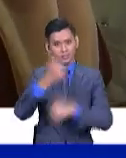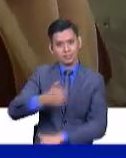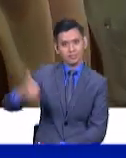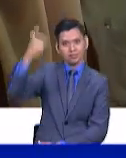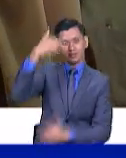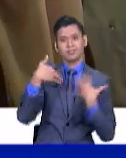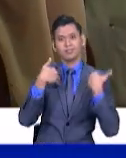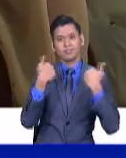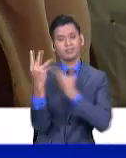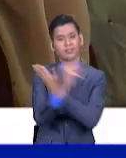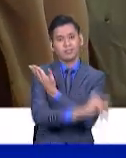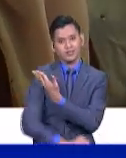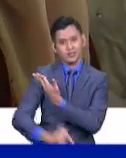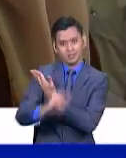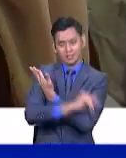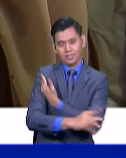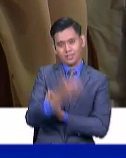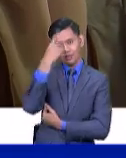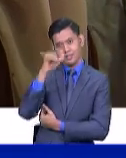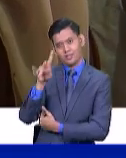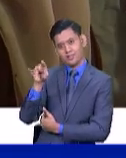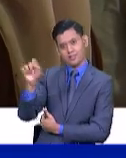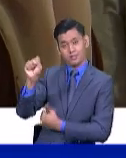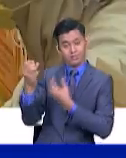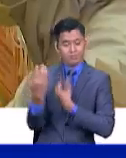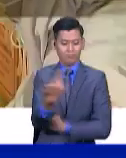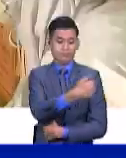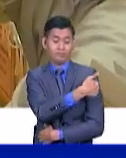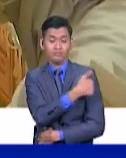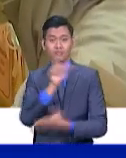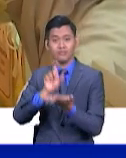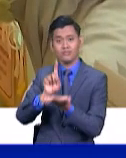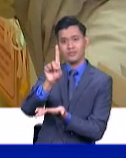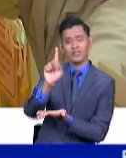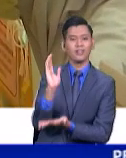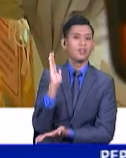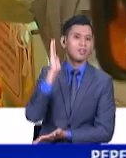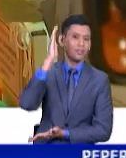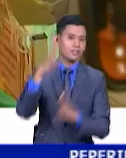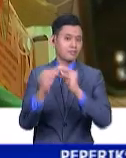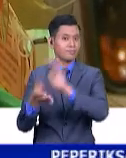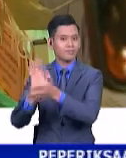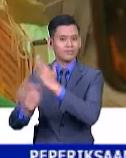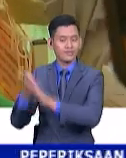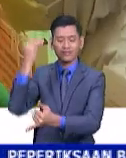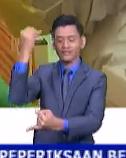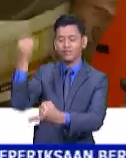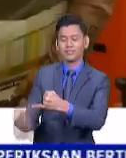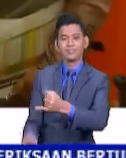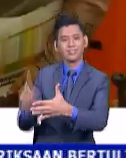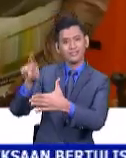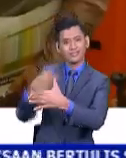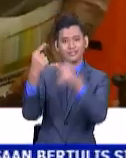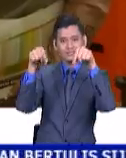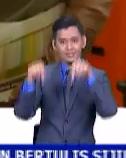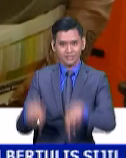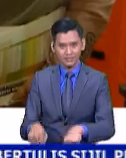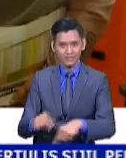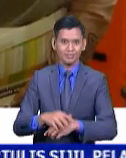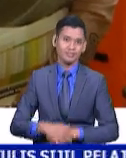Datuk Dr. Nur Azimi Yunus berkata, pemberian dos pertama kategori itu dijangka selesai akhir bulan ini.